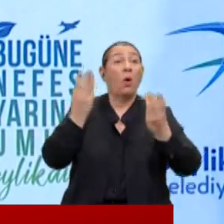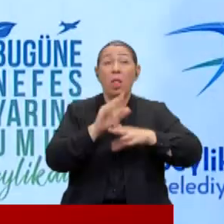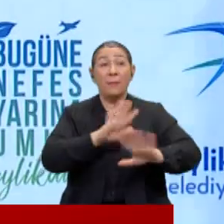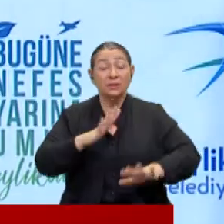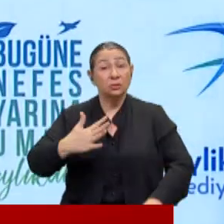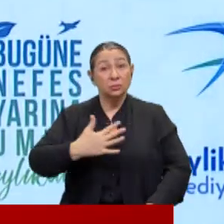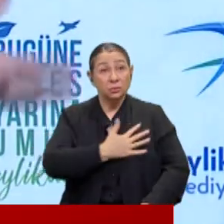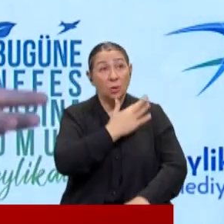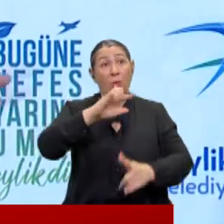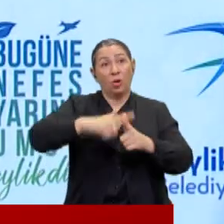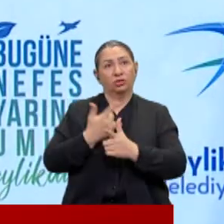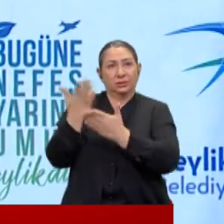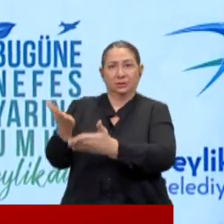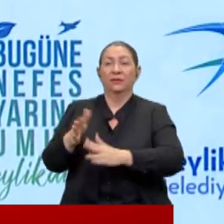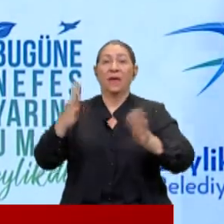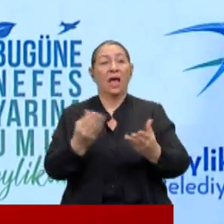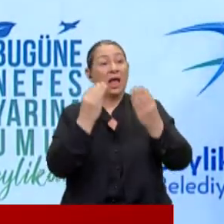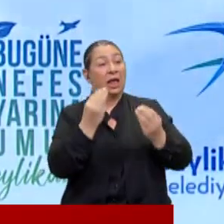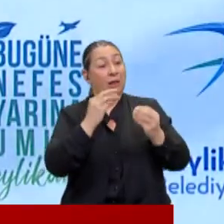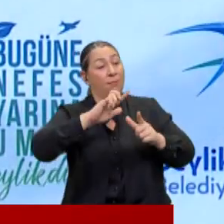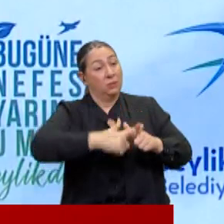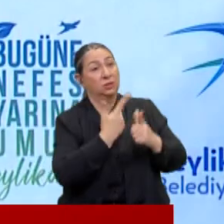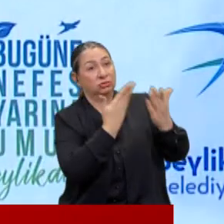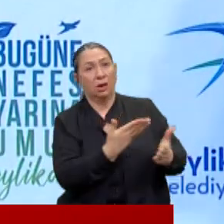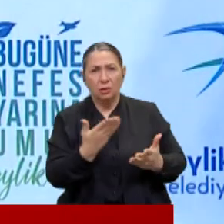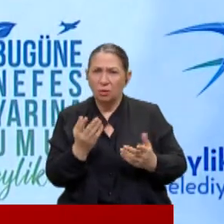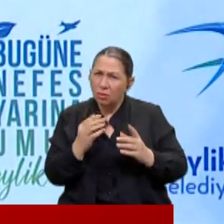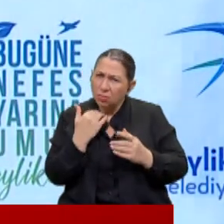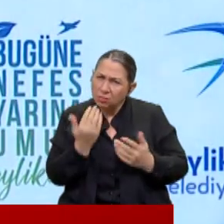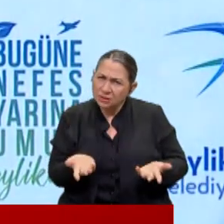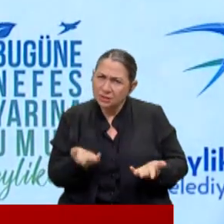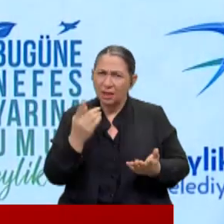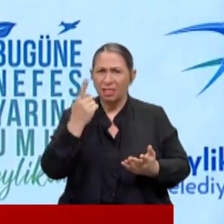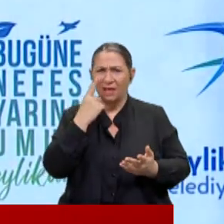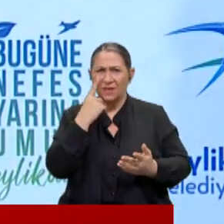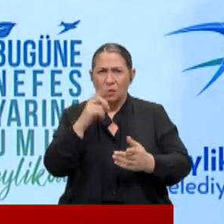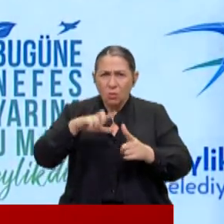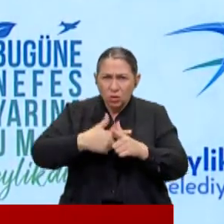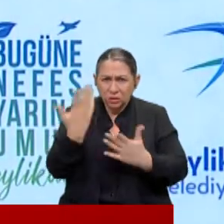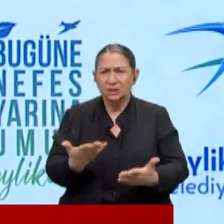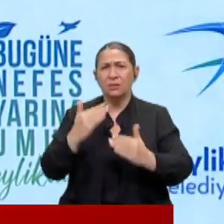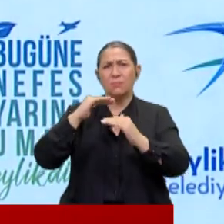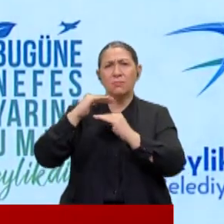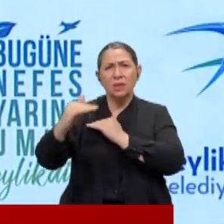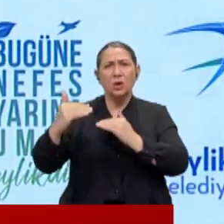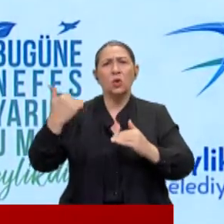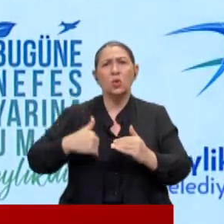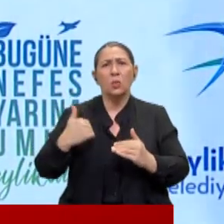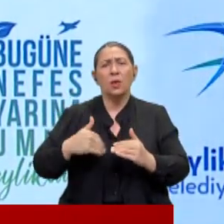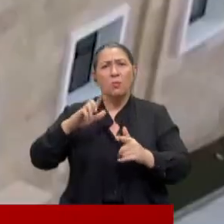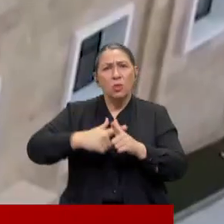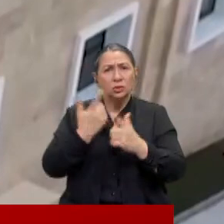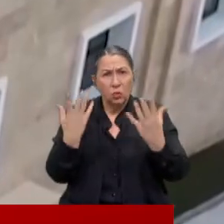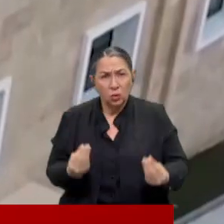Cumhuriyet Halk Parti projesi ya da iyi Parti projesi olmaz devletin projesi olur bu kurumların